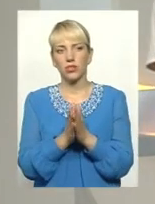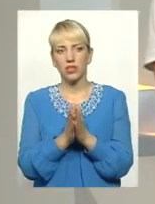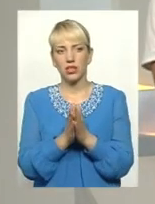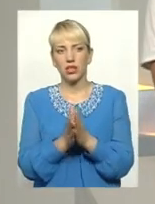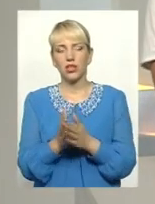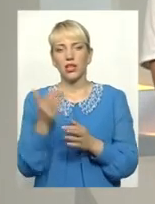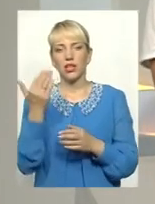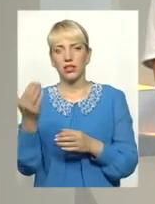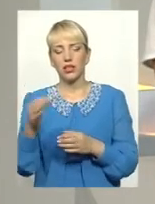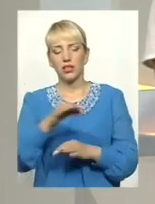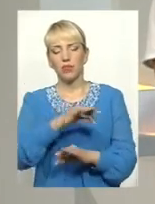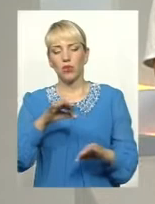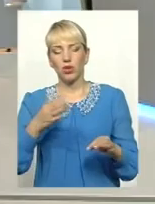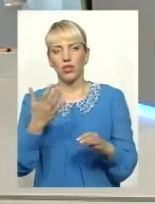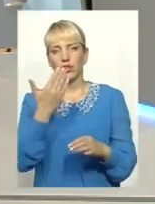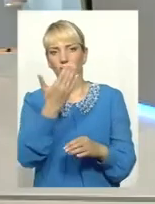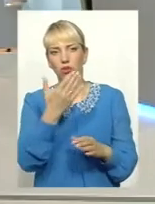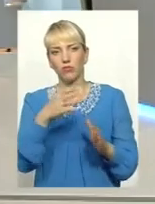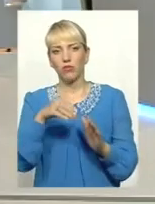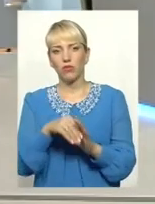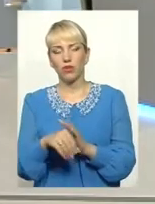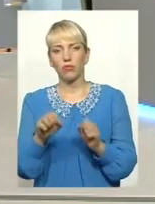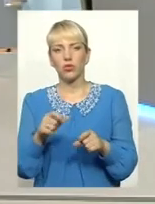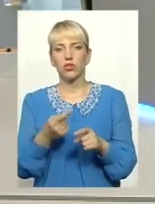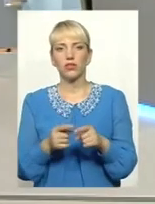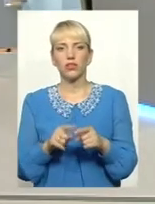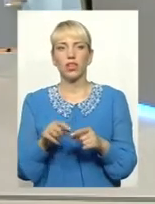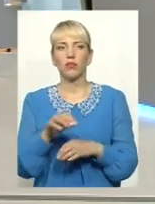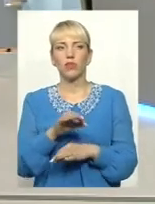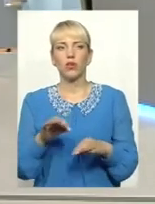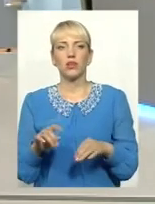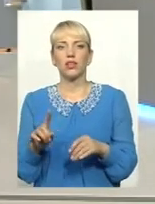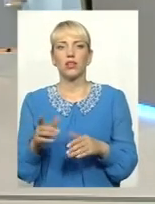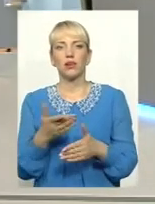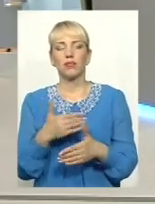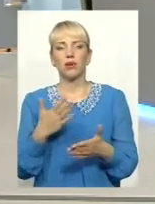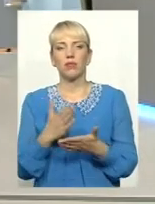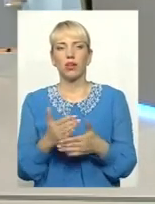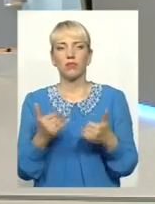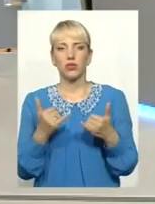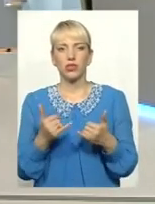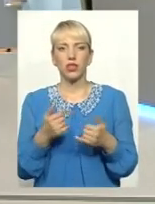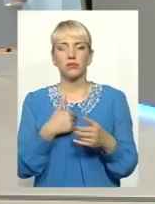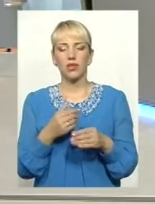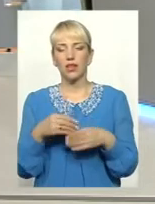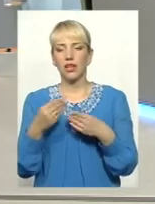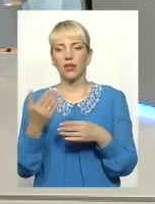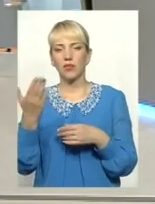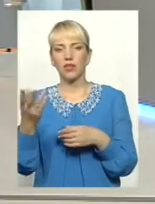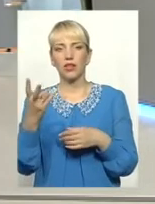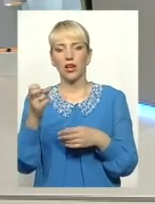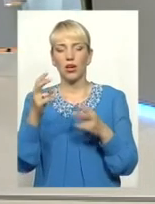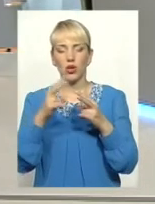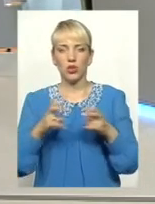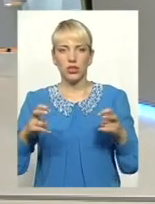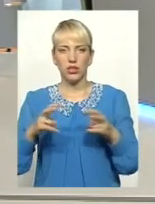їхні проекти, які вони запроваджують. Можливо, цей проект, який ми маємо зараз, ми все ж таки дамо їм на розглядання. Можливо, якусь частину вони